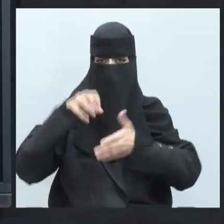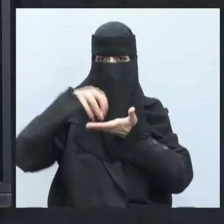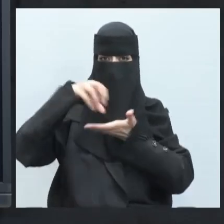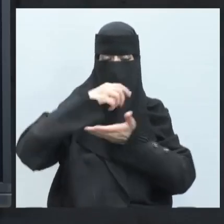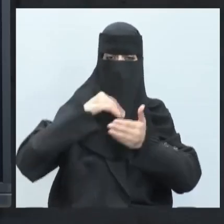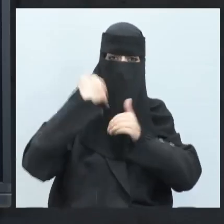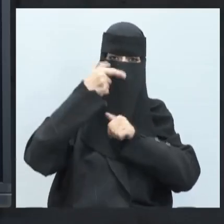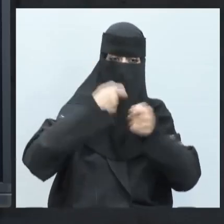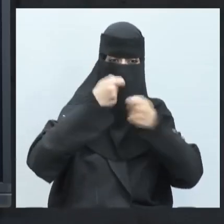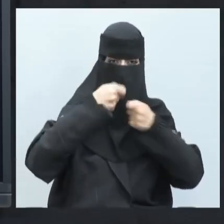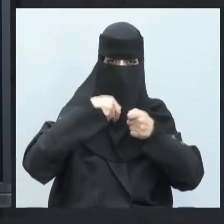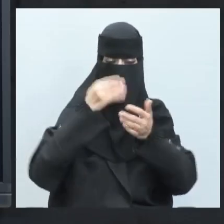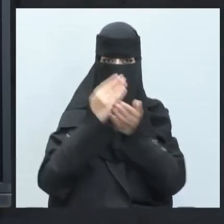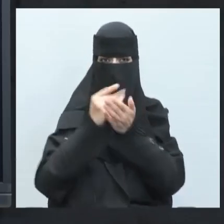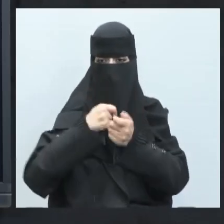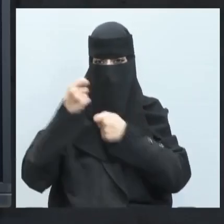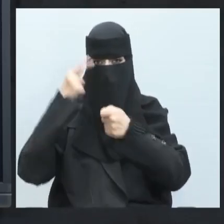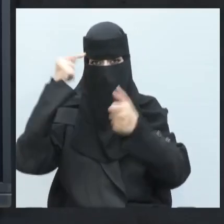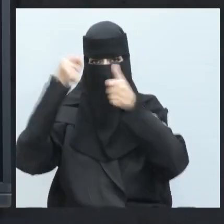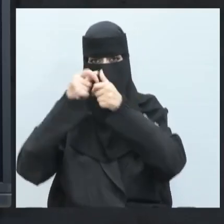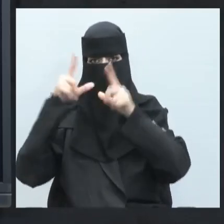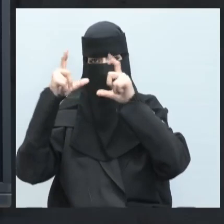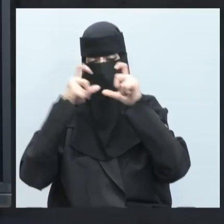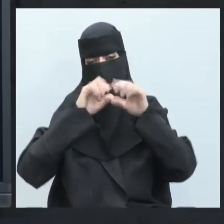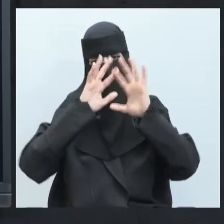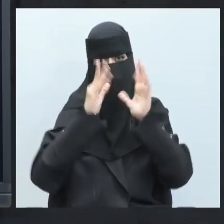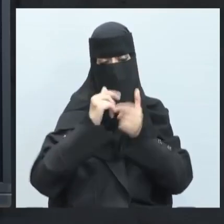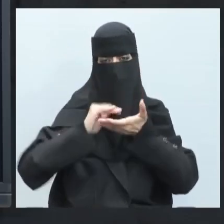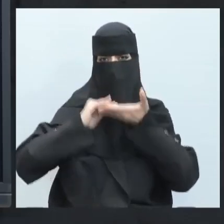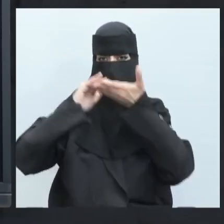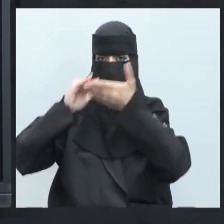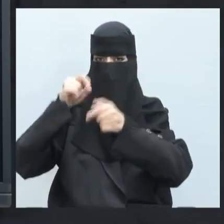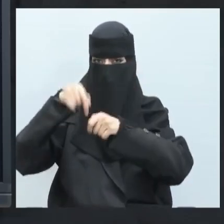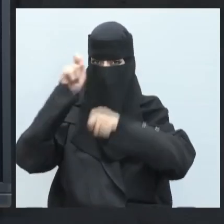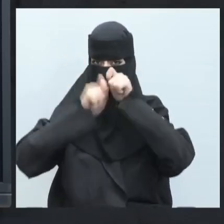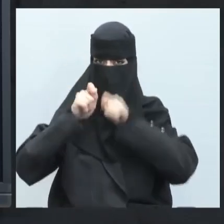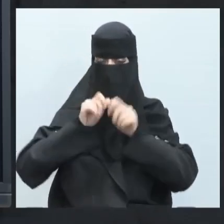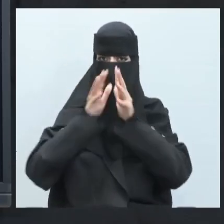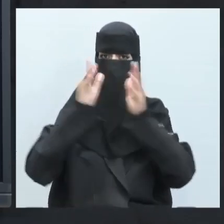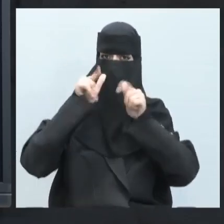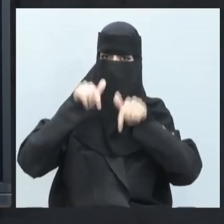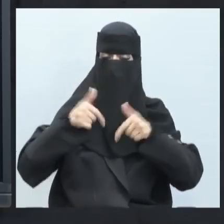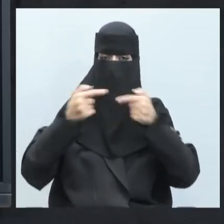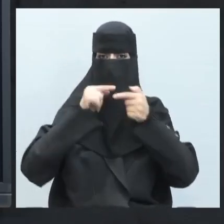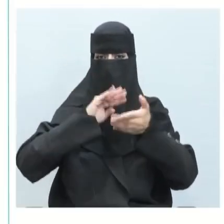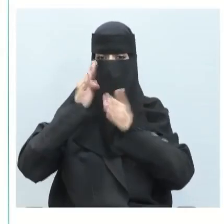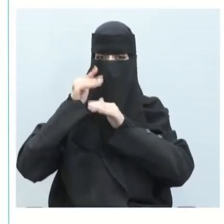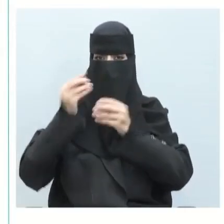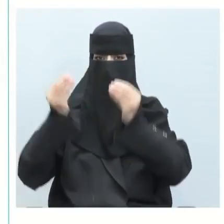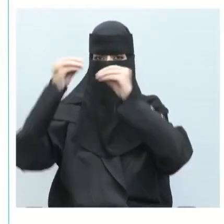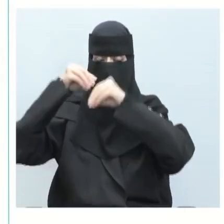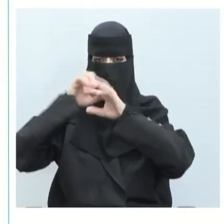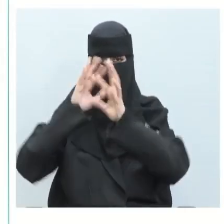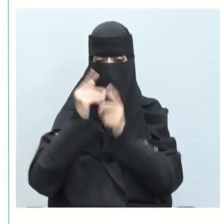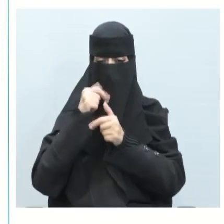لبيع التذاكر الهدايا التذكاريه التصوير كل ذلك سيسهم في عمليه التعظيم الذي قد يقودنا الى زياده